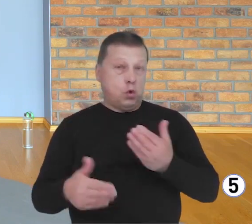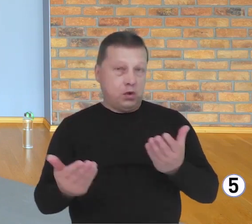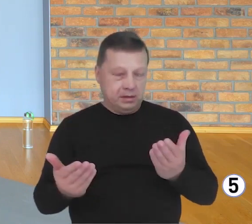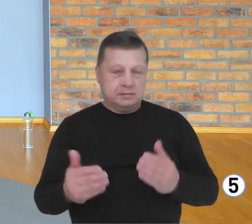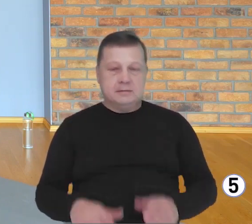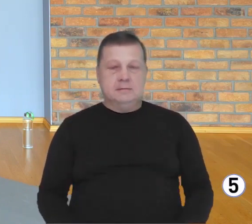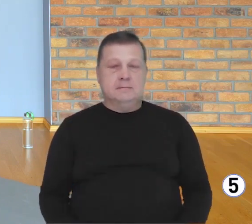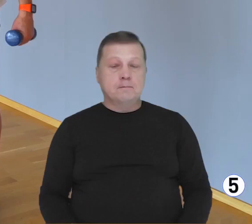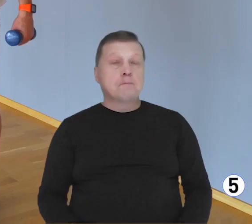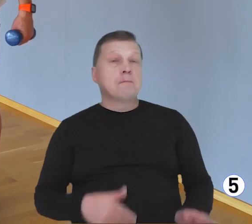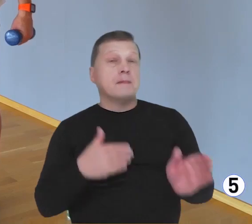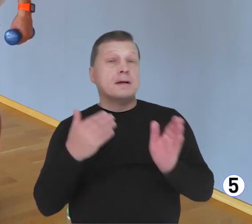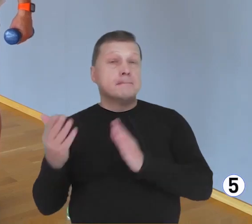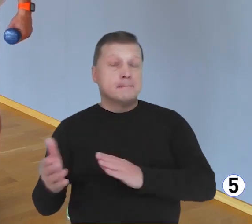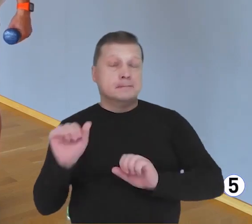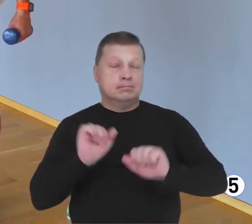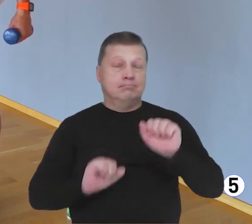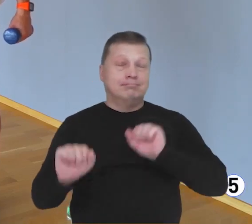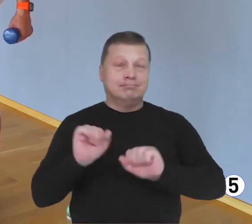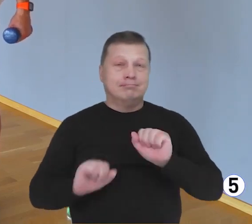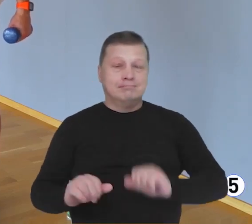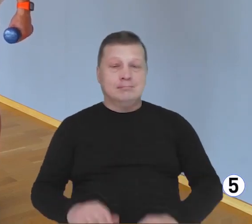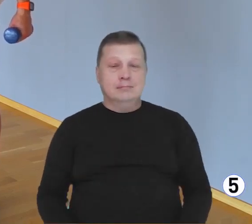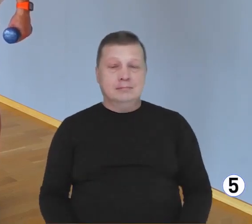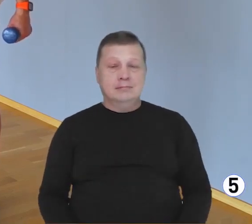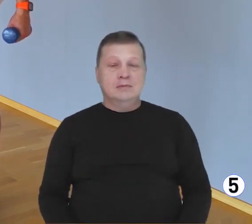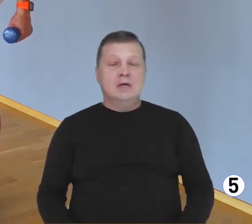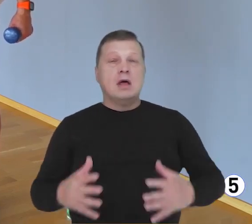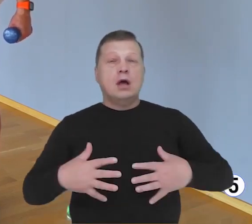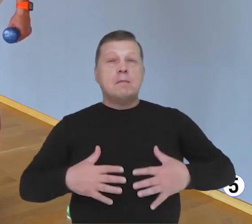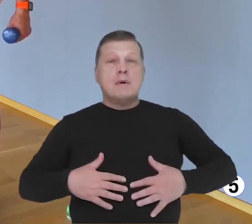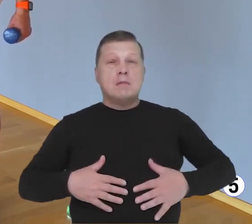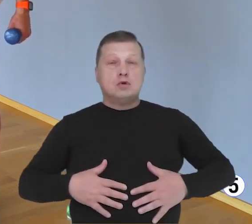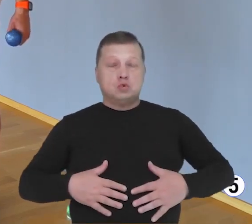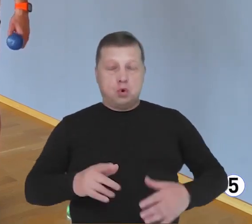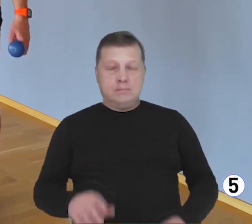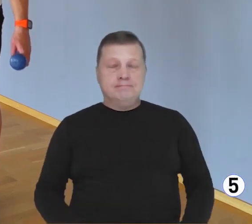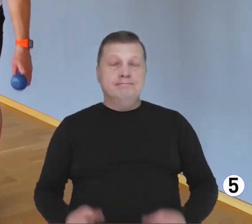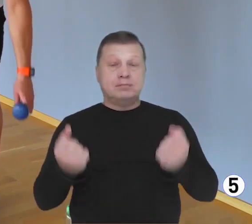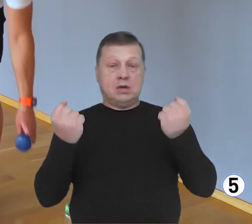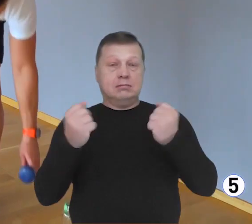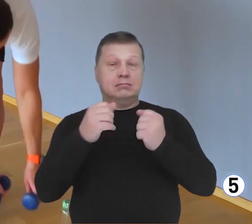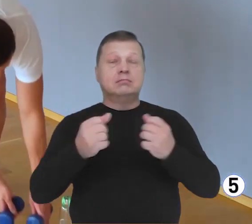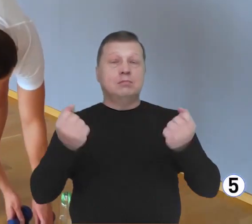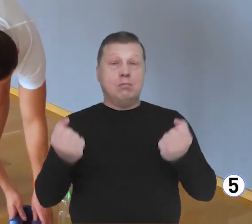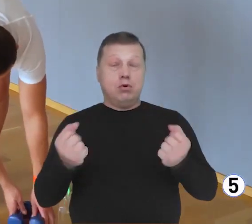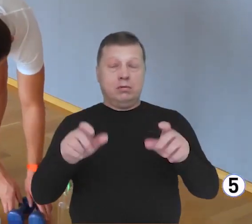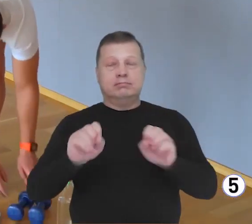I kończymy. Następne ćwiczenie wykonujemy na mięśnie brzucha. Odkładamy